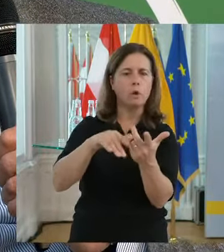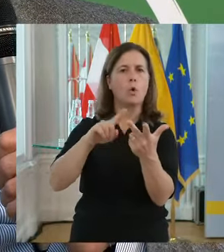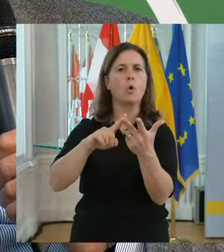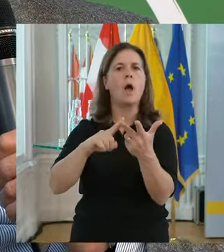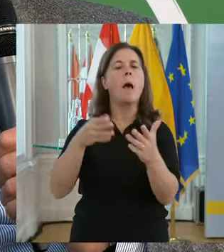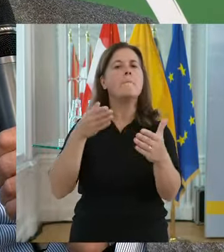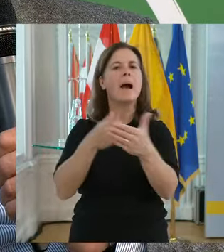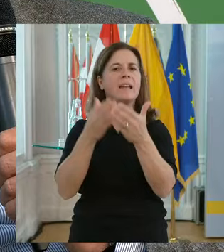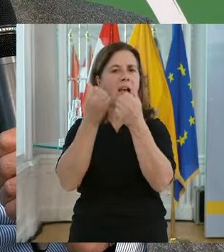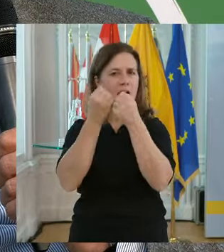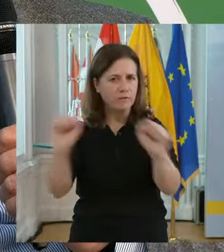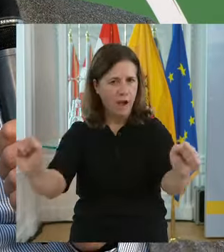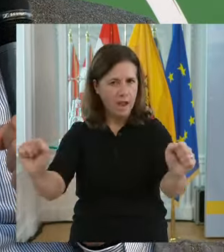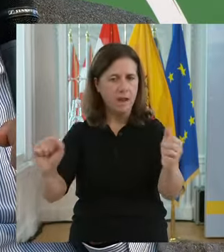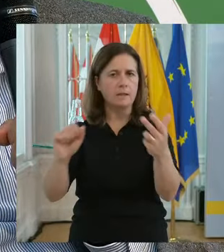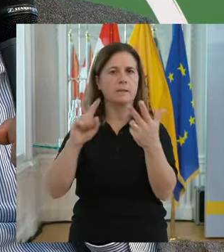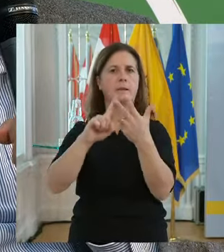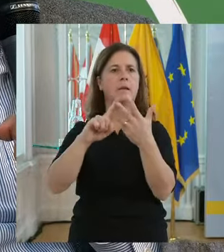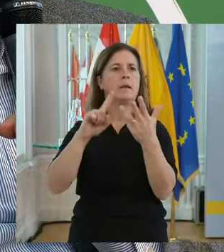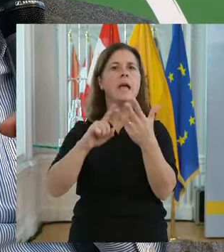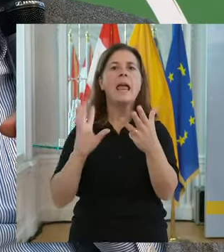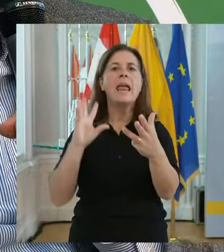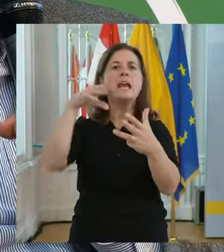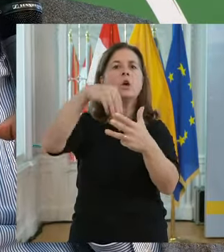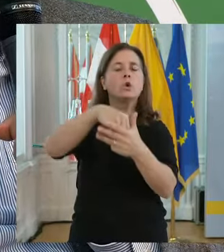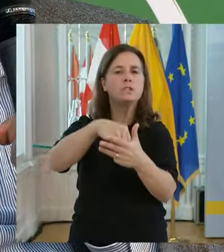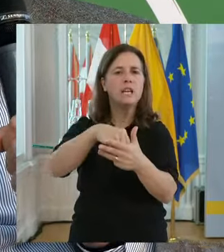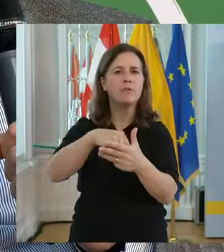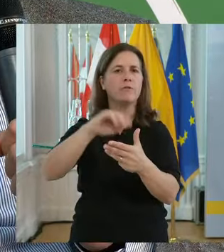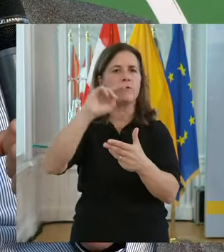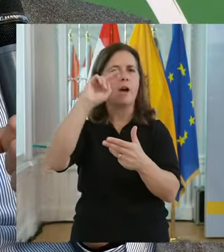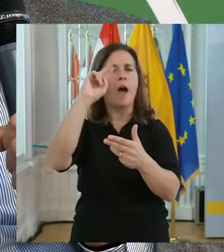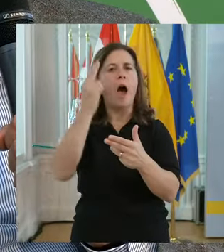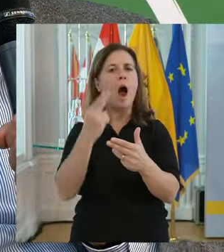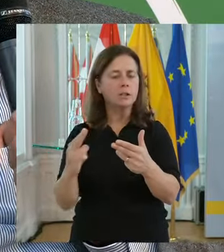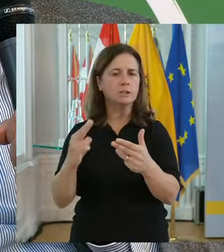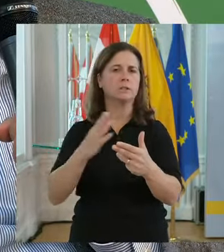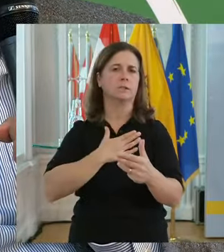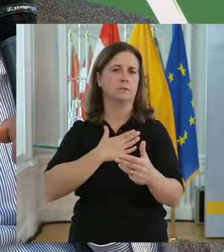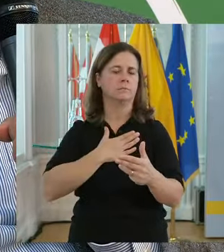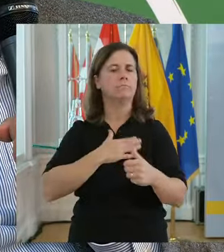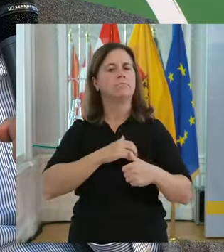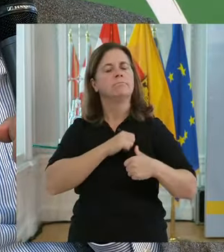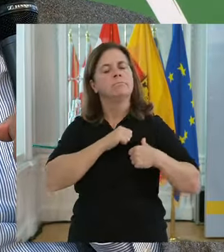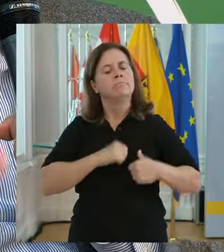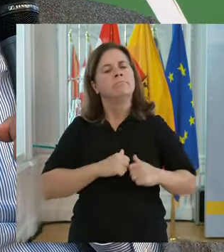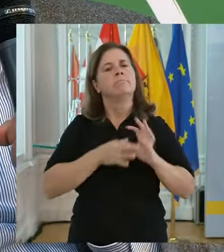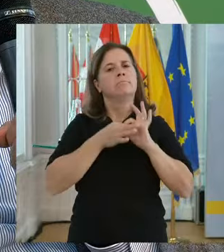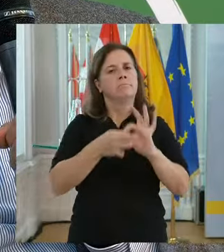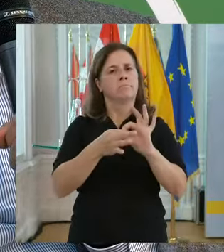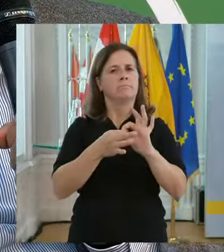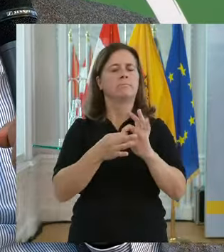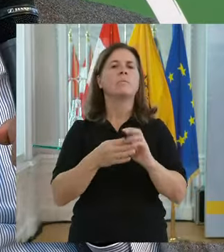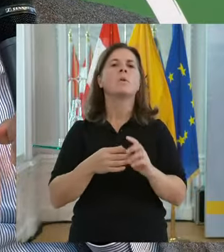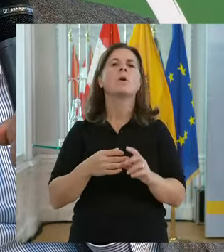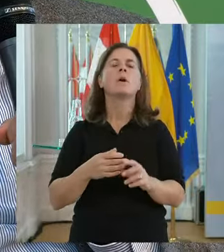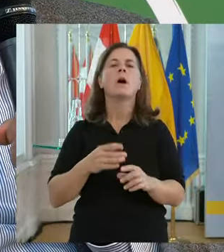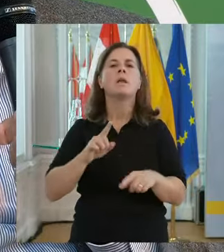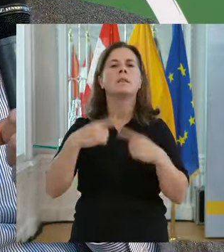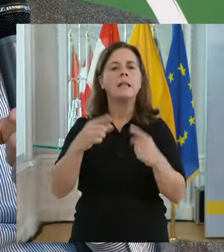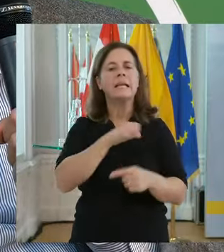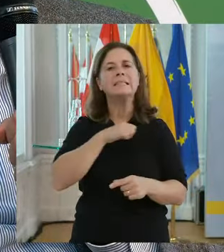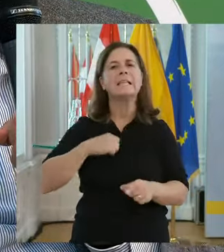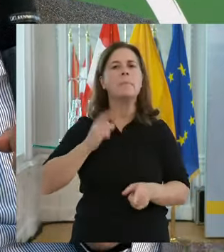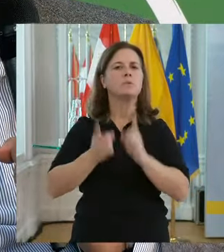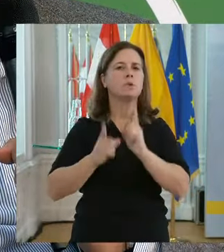Barrierefreiheit, IT-Solutions. Inclusive Arts ist ein Herzensanliegen von mir. Dann